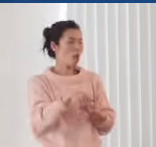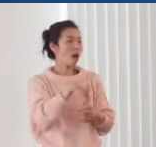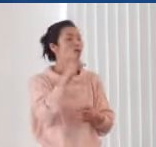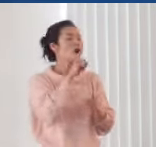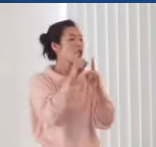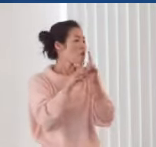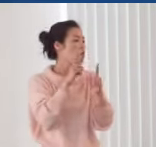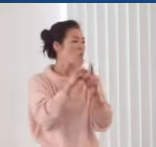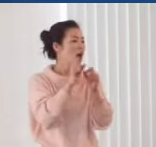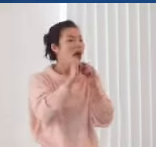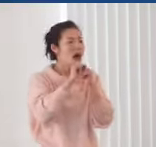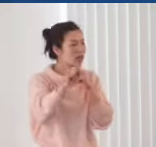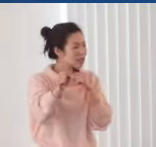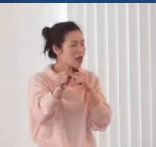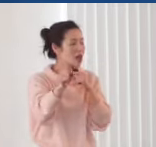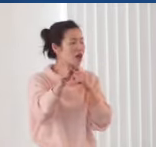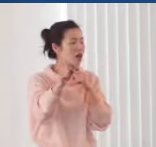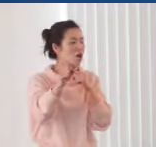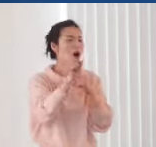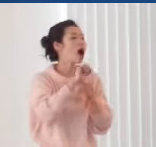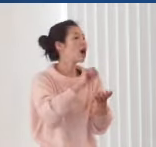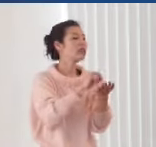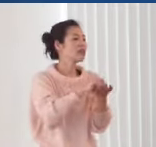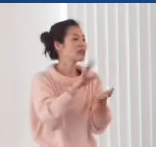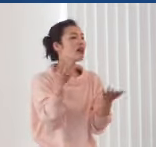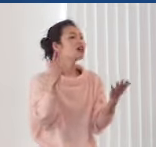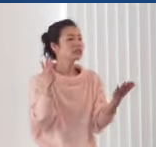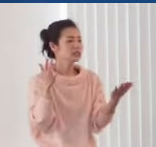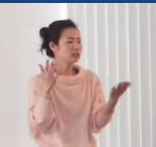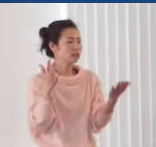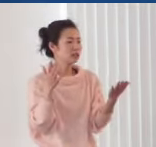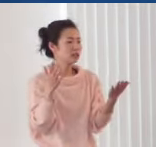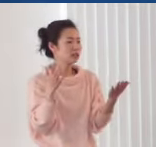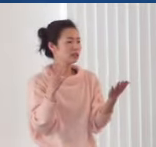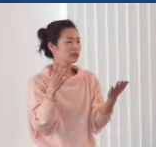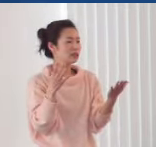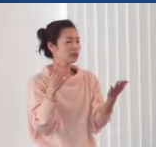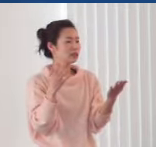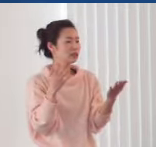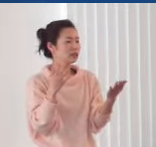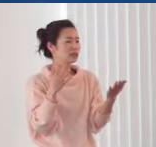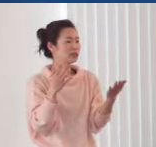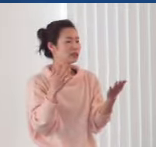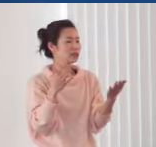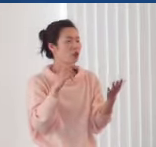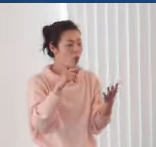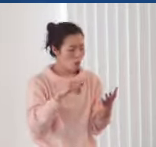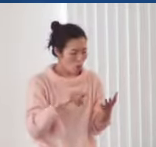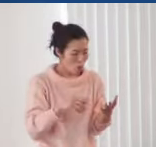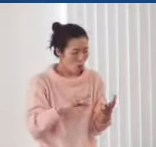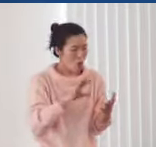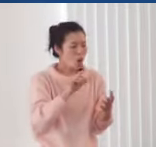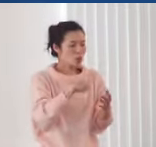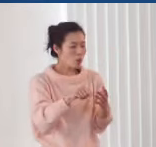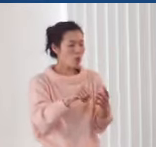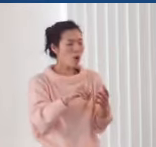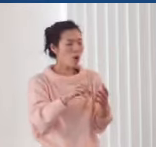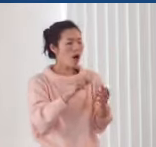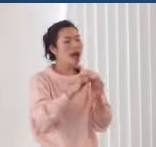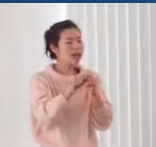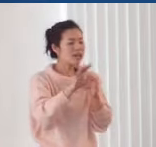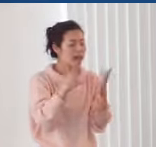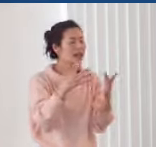永遠を入れたとか永遠を据えたっていう表現なんですね。で、英語の聖書はこの